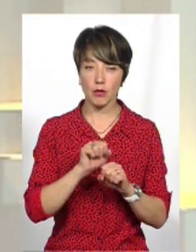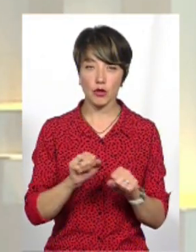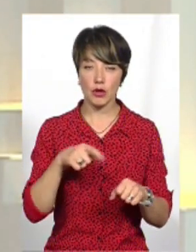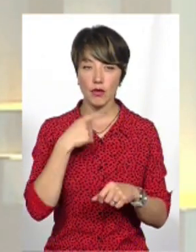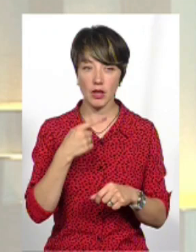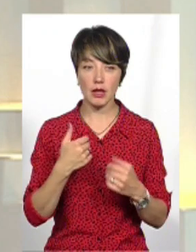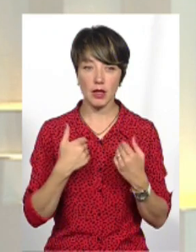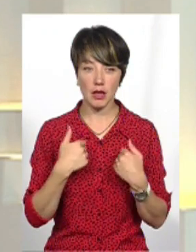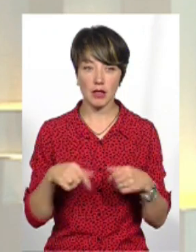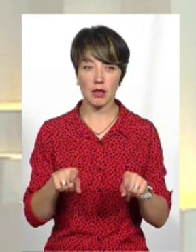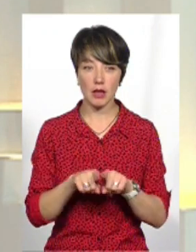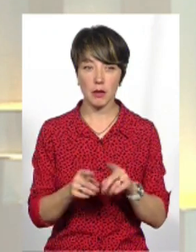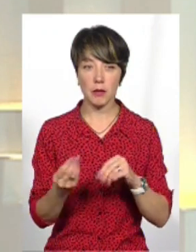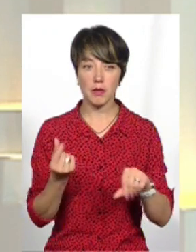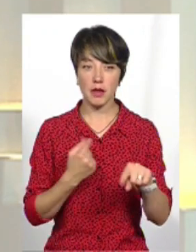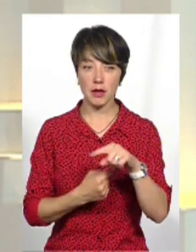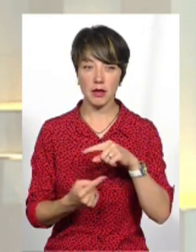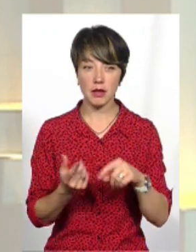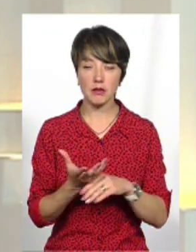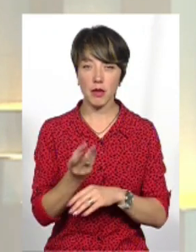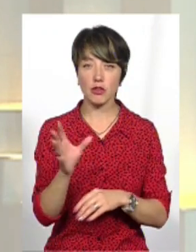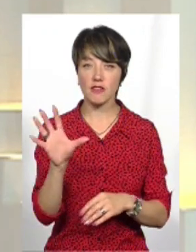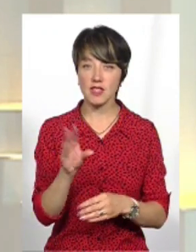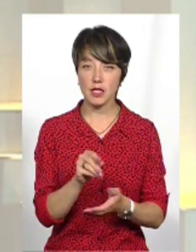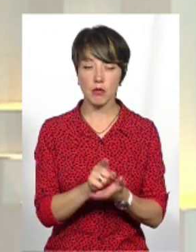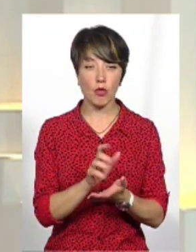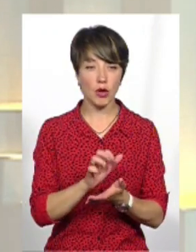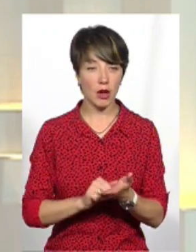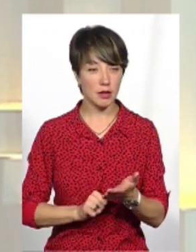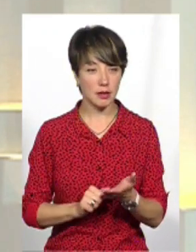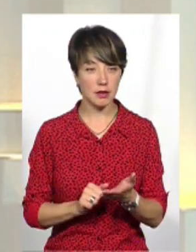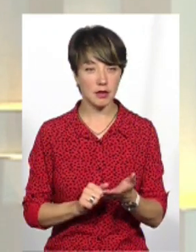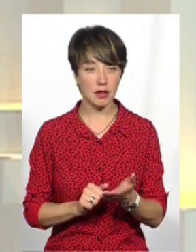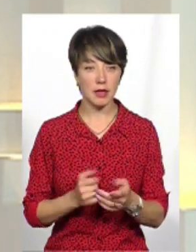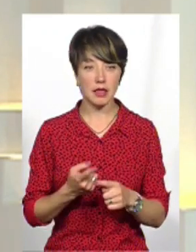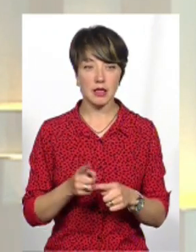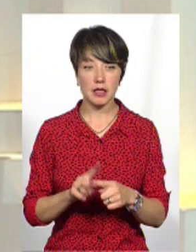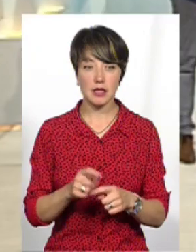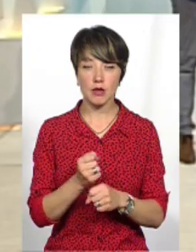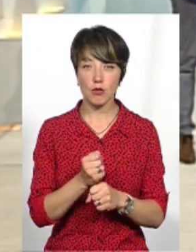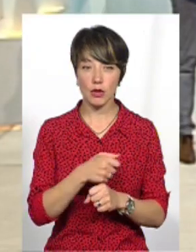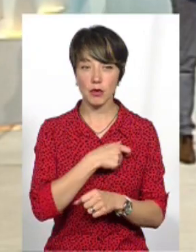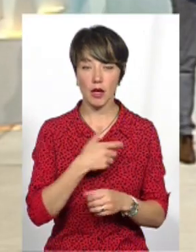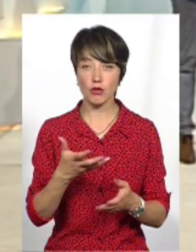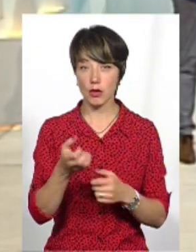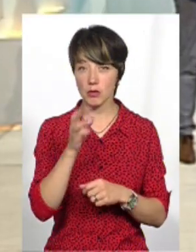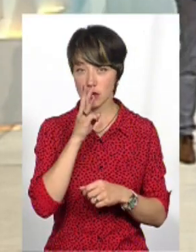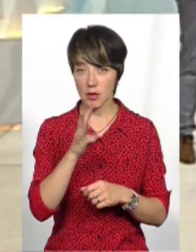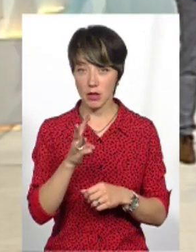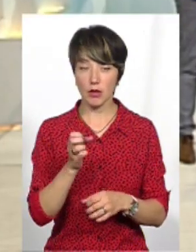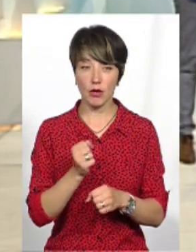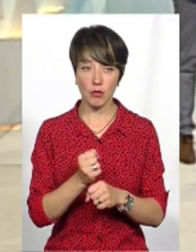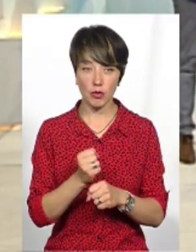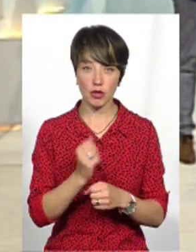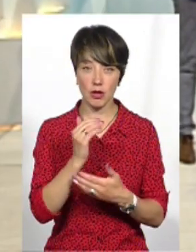говорити, тому що я такий, як підприємець, такий, як підприємці сплачують ці податки, а вони кажуть, що це моє. Ну, як? Ну, це ж це робота депутата. Якщо він получає зарплату, от в мене